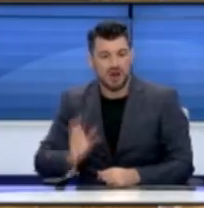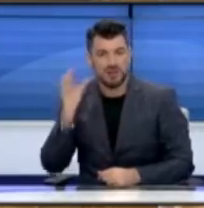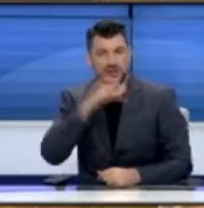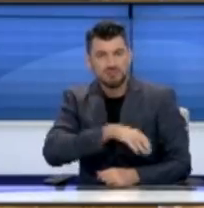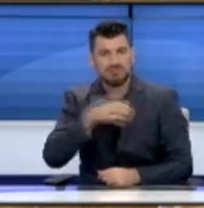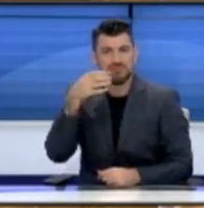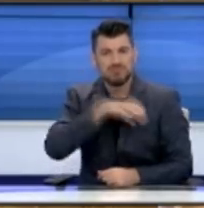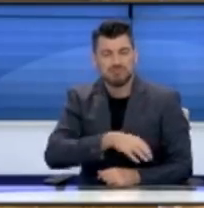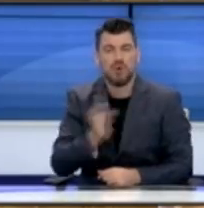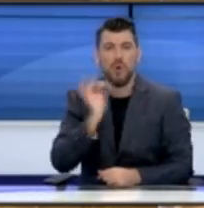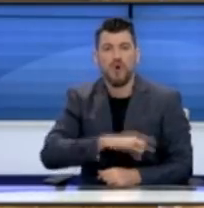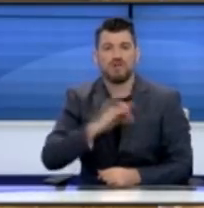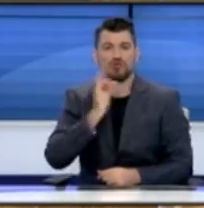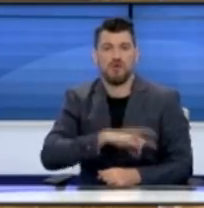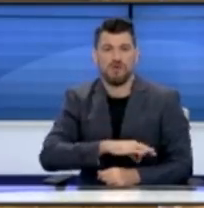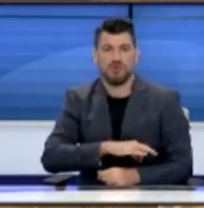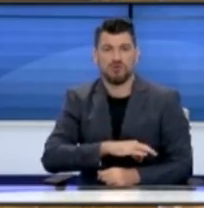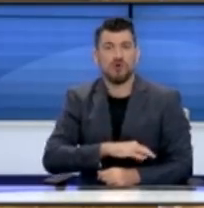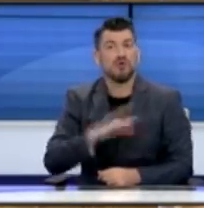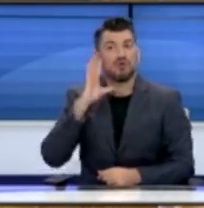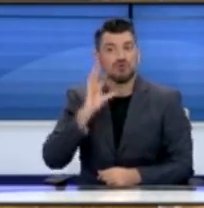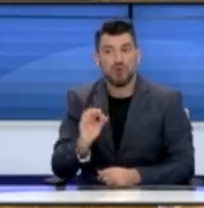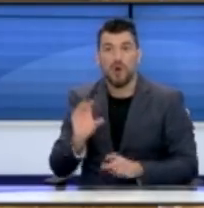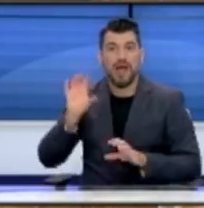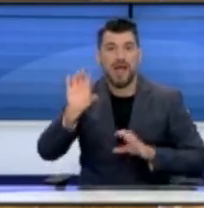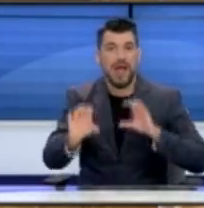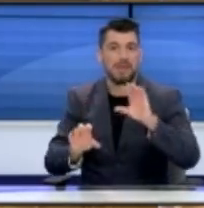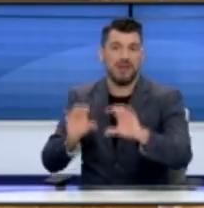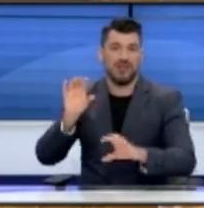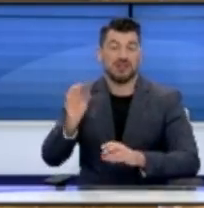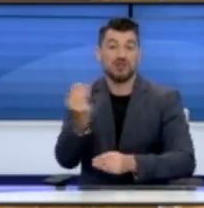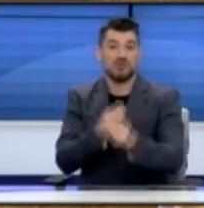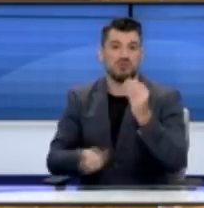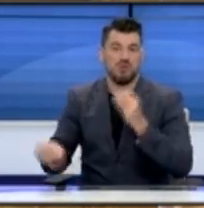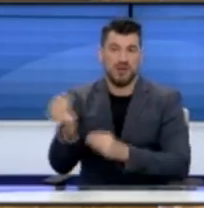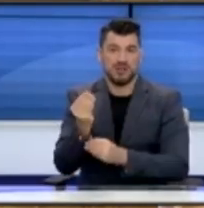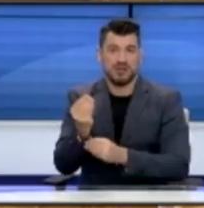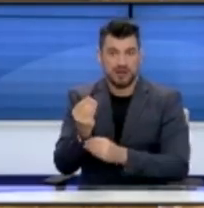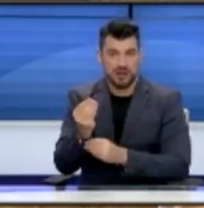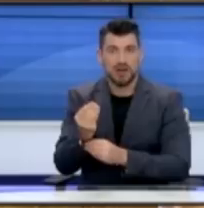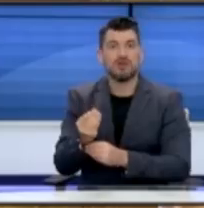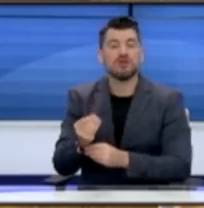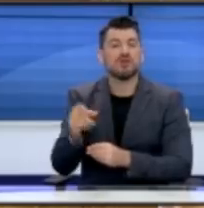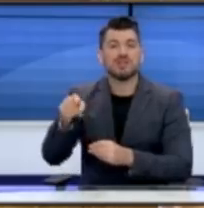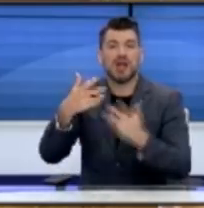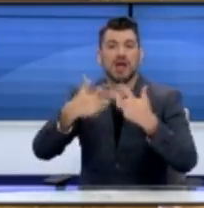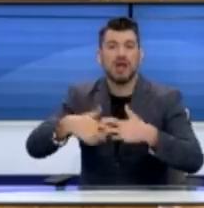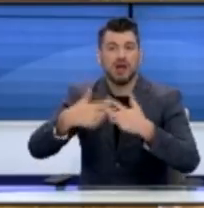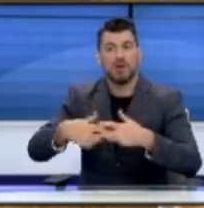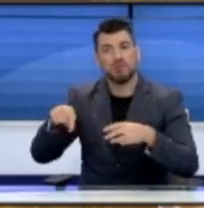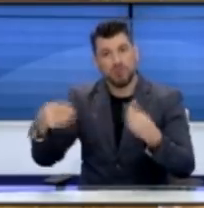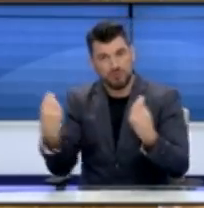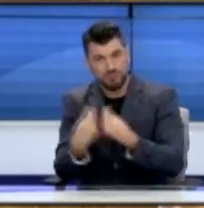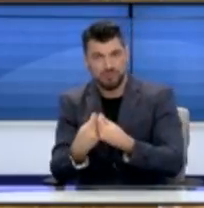για νέες επενδύσεις κάποιων στον τομέα της πράσινης ενέργειας και σε διάφορους άλλους κλάδους της